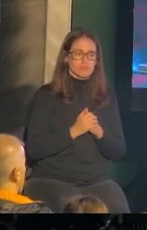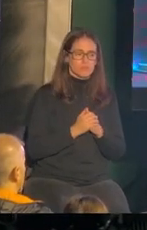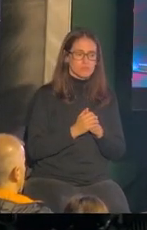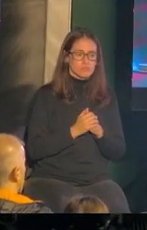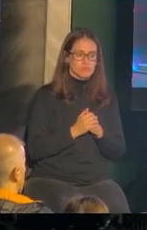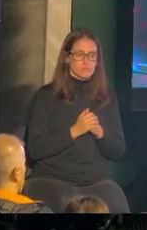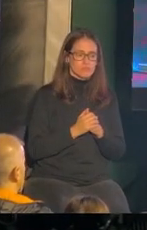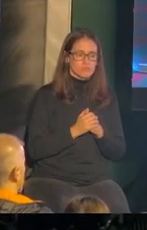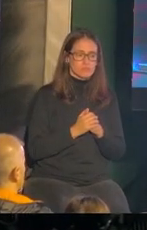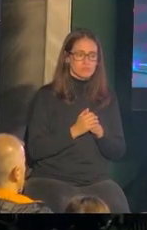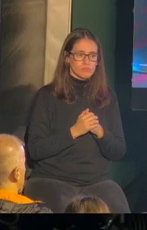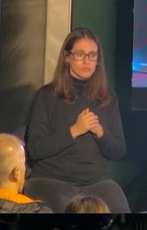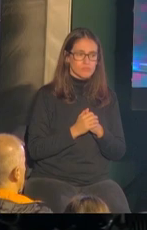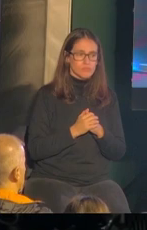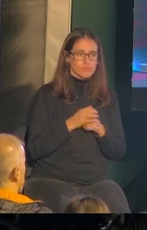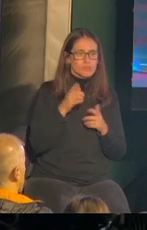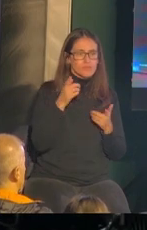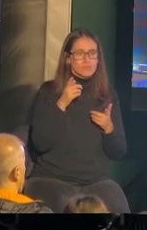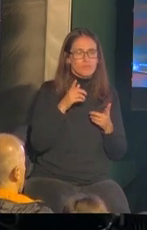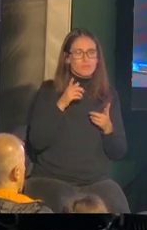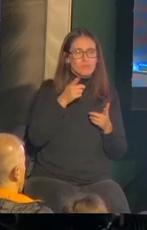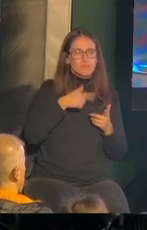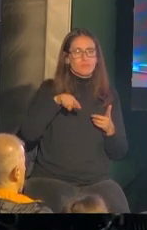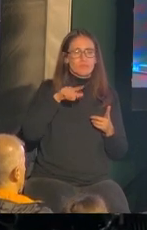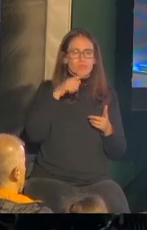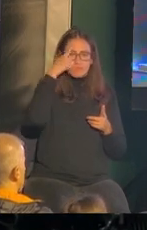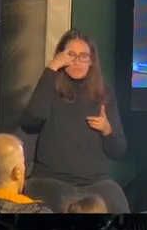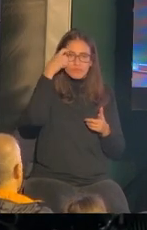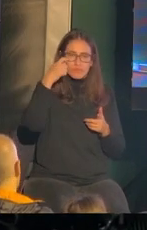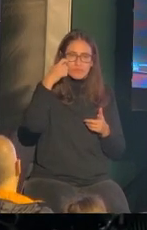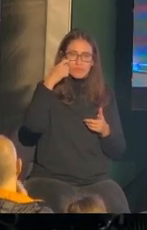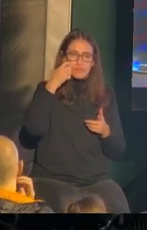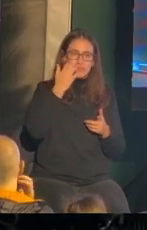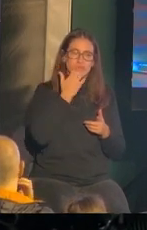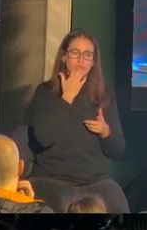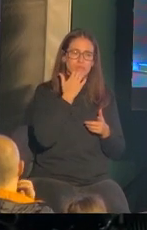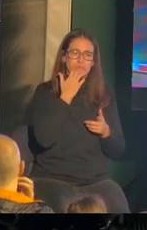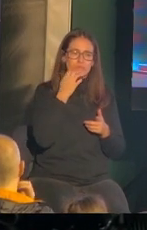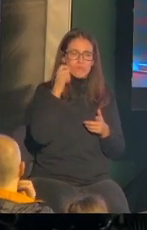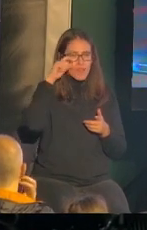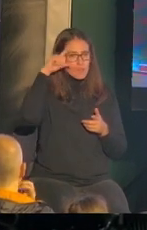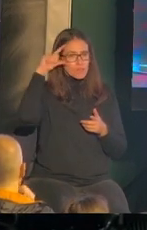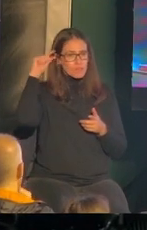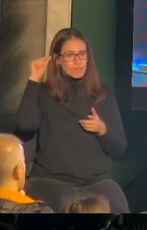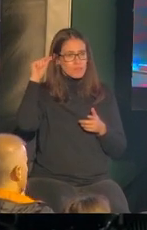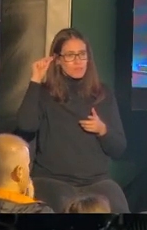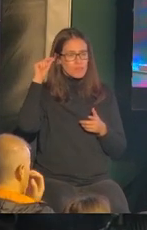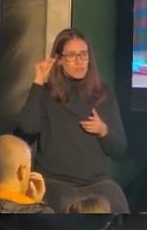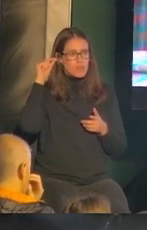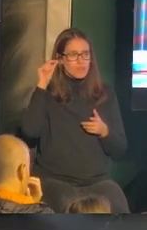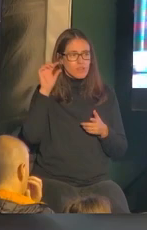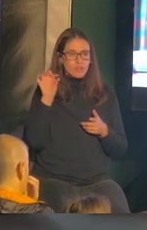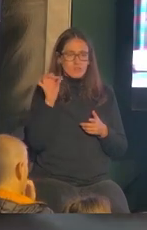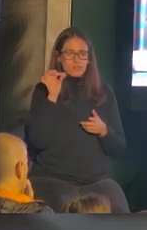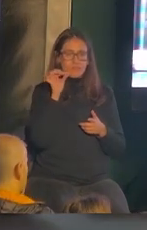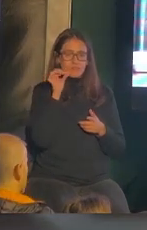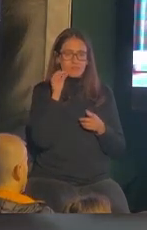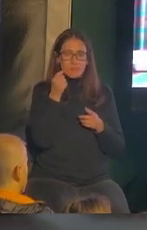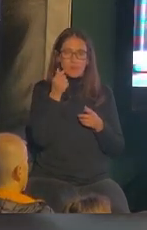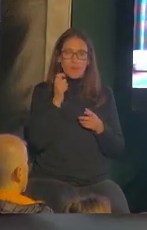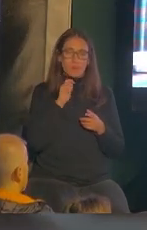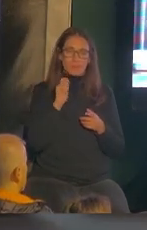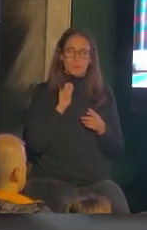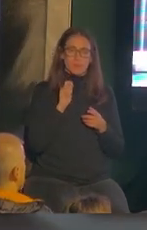sé si us recorda els massapans quan agafeu un tros d'ametlla que té aquell puntet amarg. A